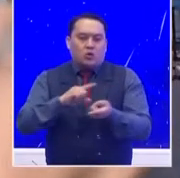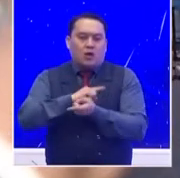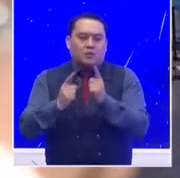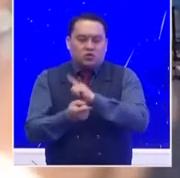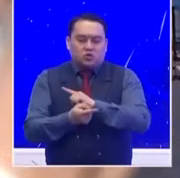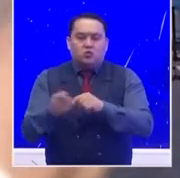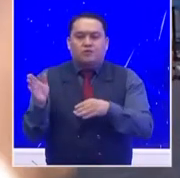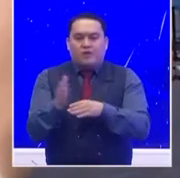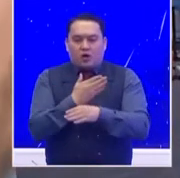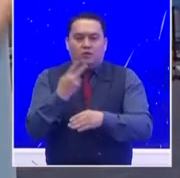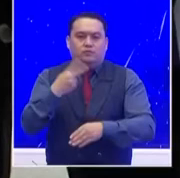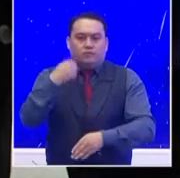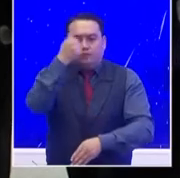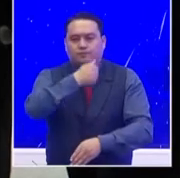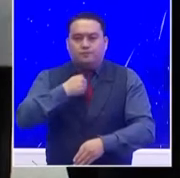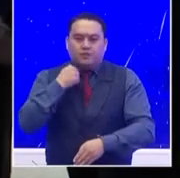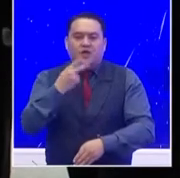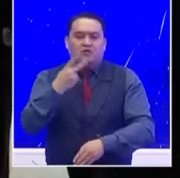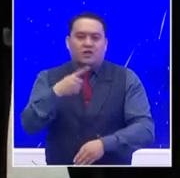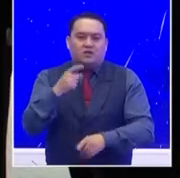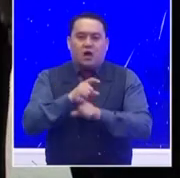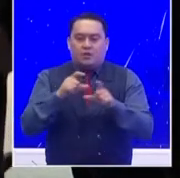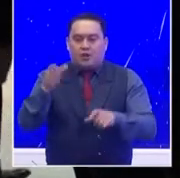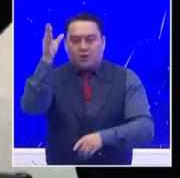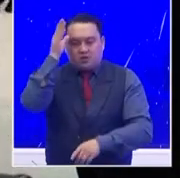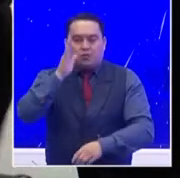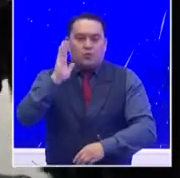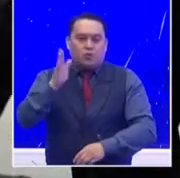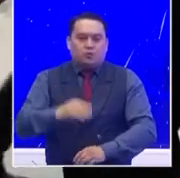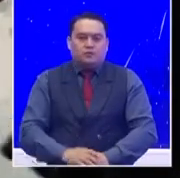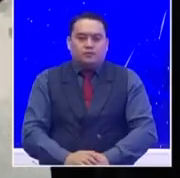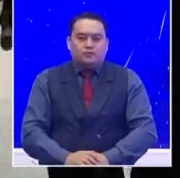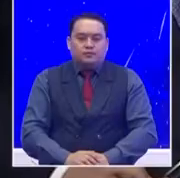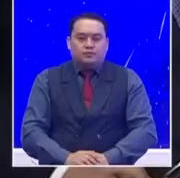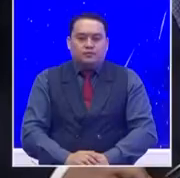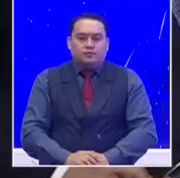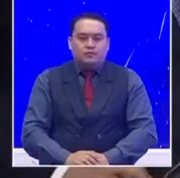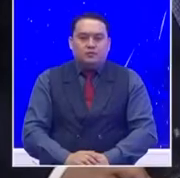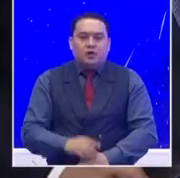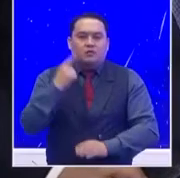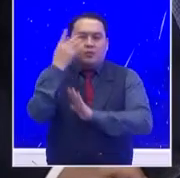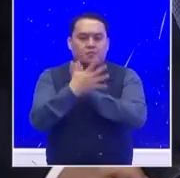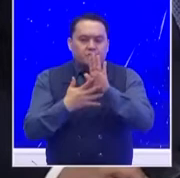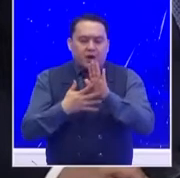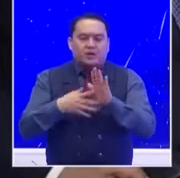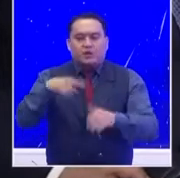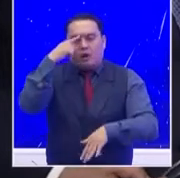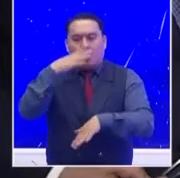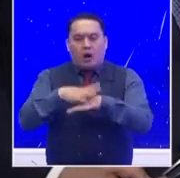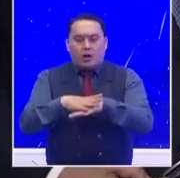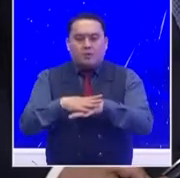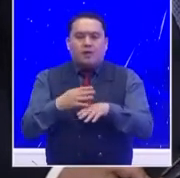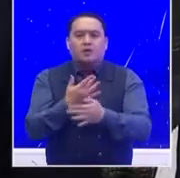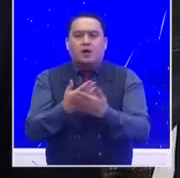2020 намечено строительство 20 объектов образования из них 13 школы изучив все детально аманды хватал сделал по